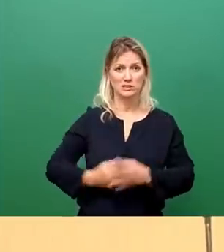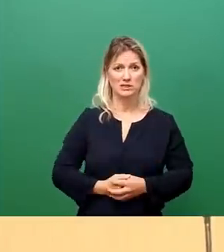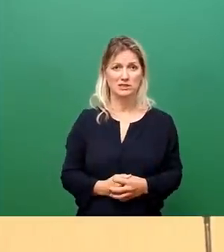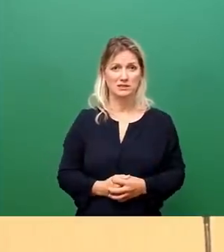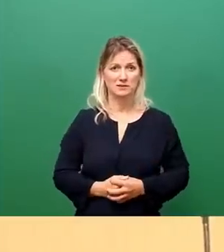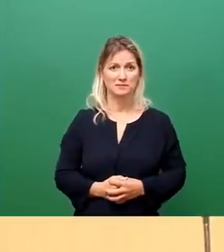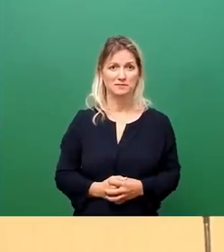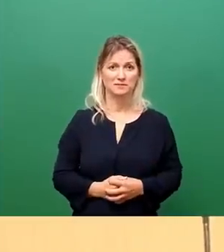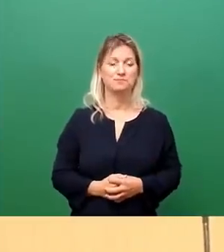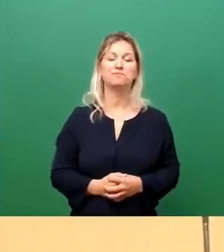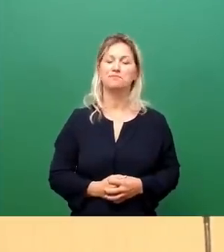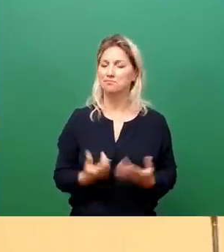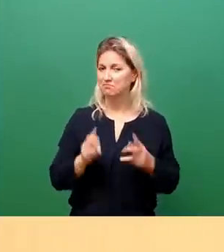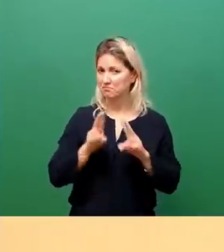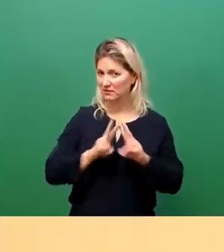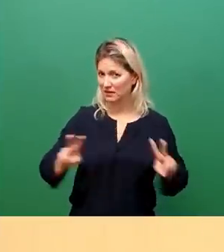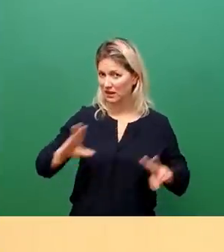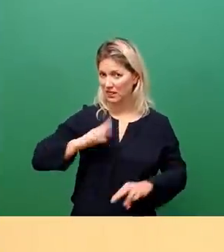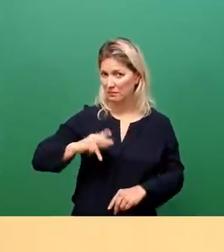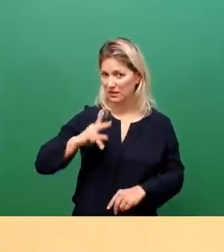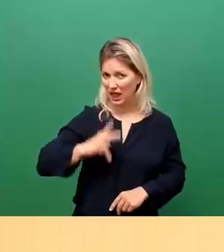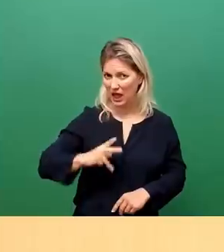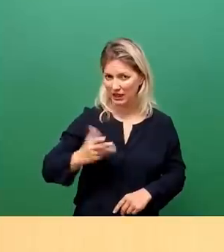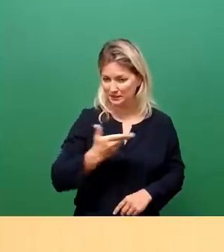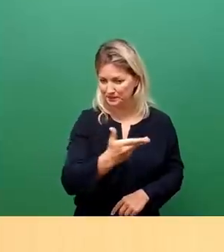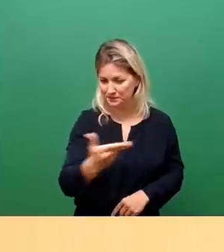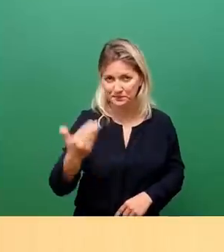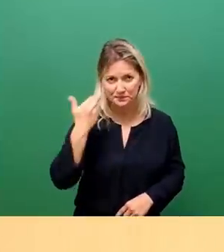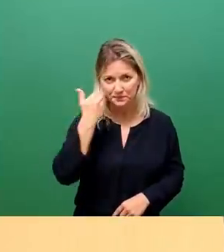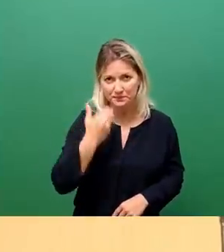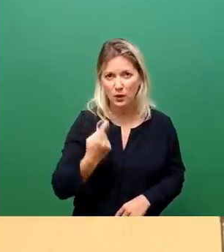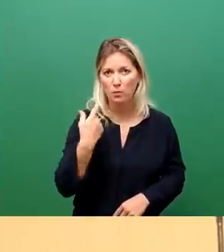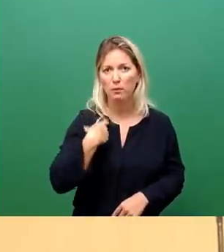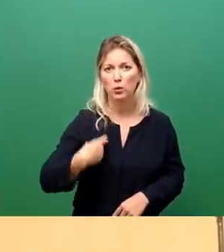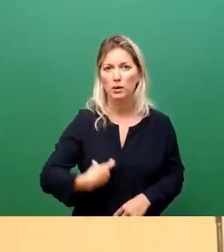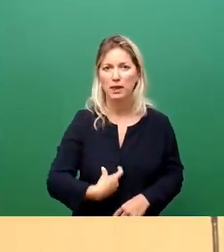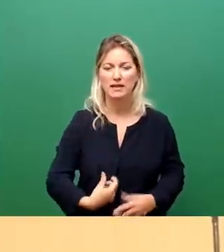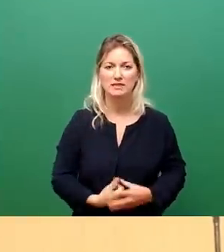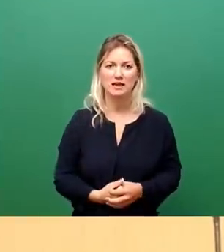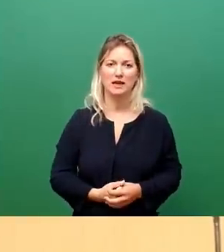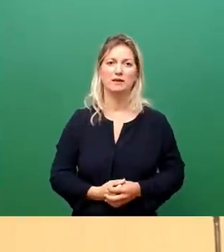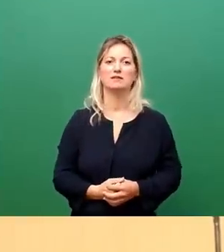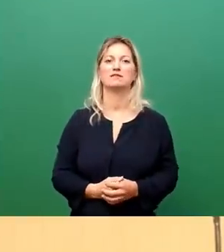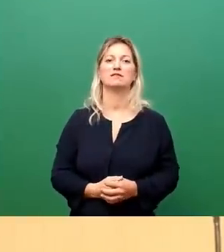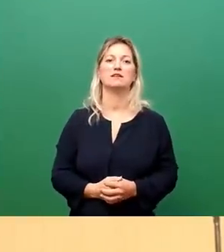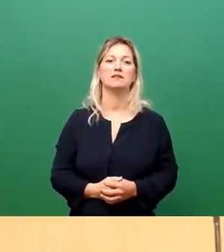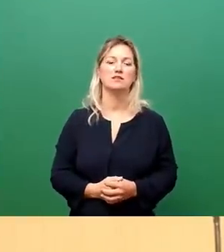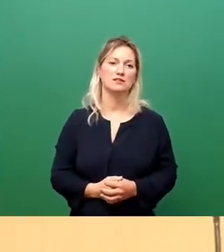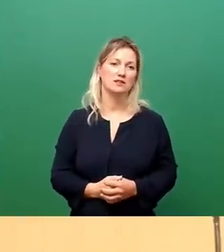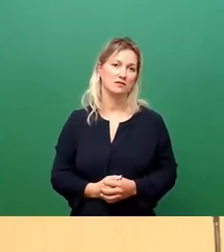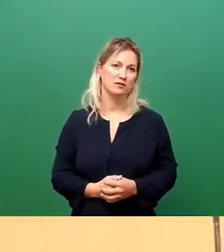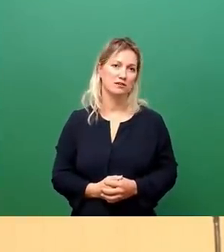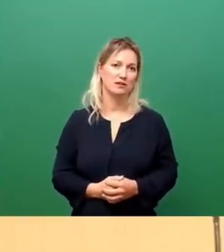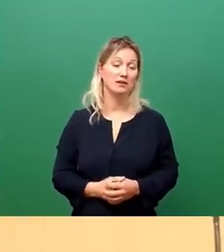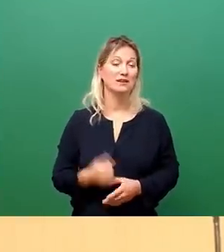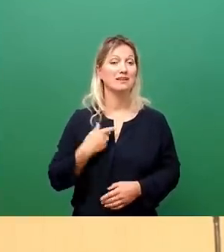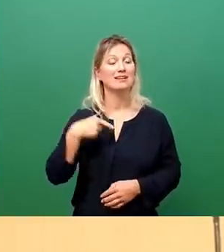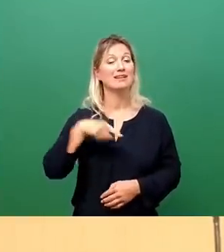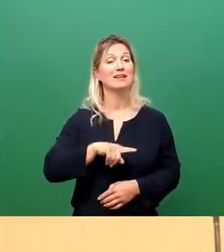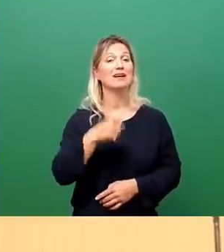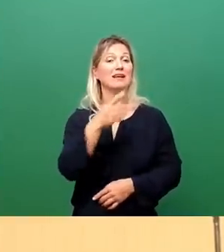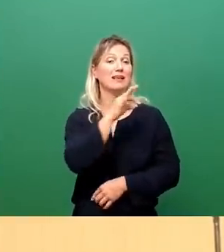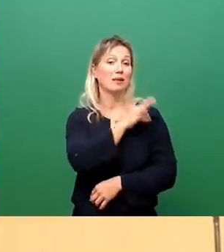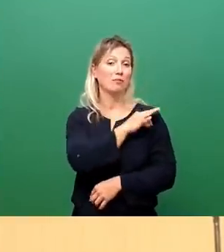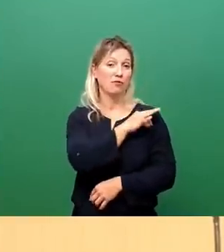Sehr geehrte Damen und Herren, sehr geehrter Herr Oberbürgermeister, ich bin hier in Dresden Kinderärztin. Die Impfungen sind ein Teil